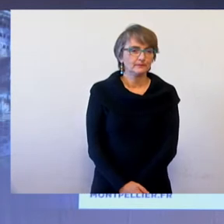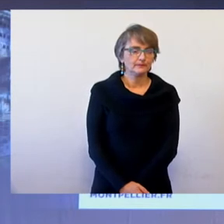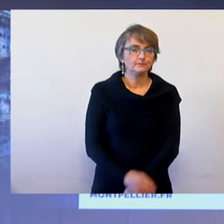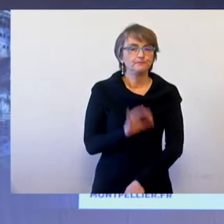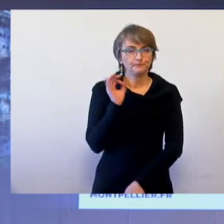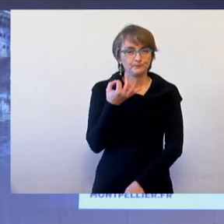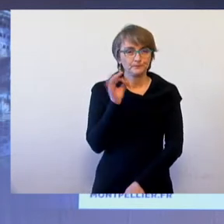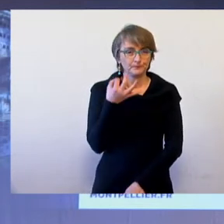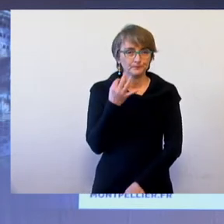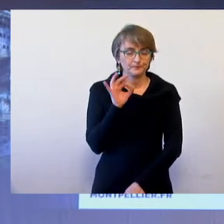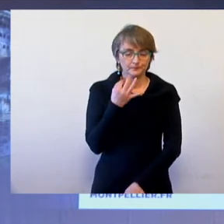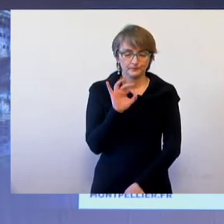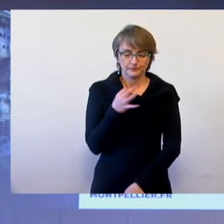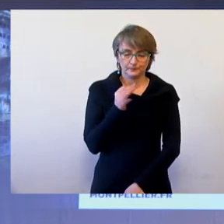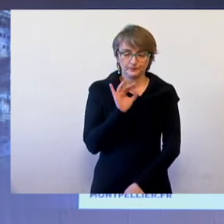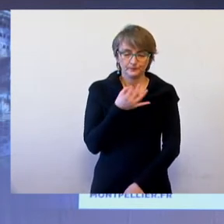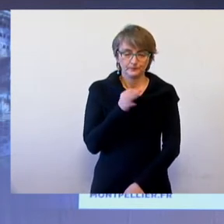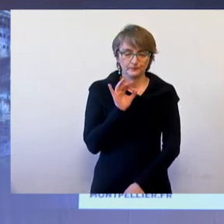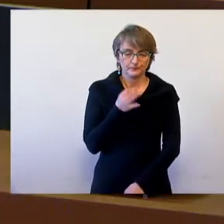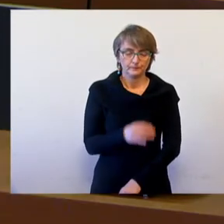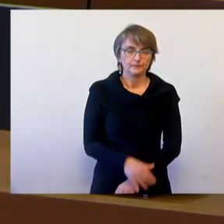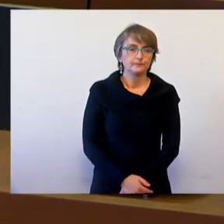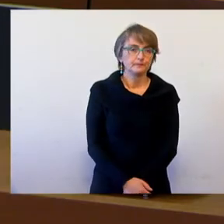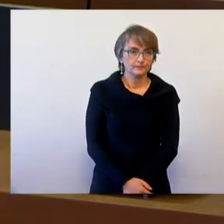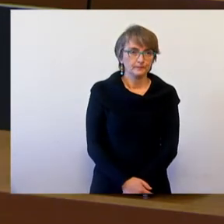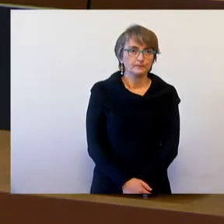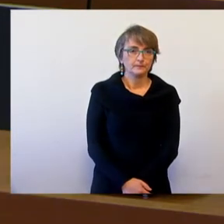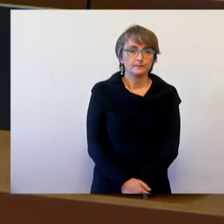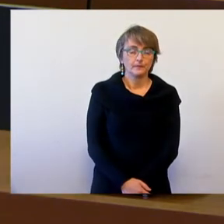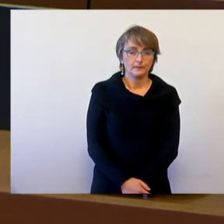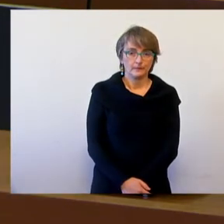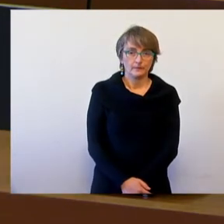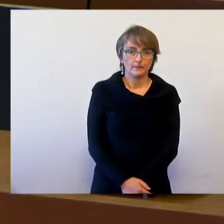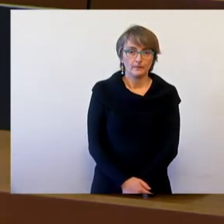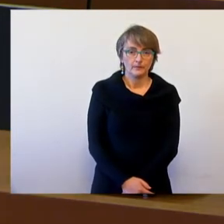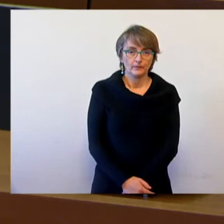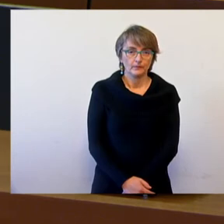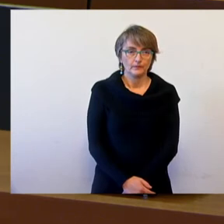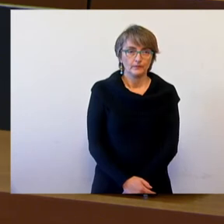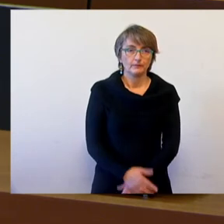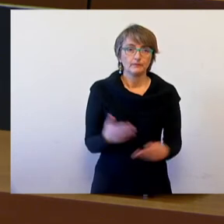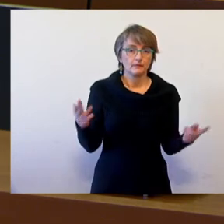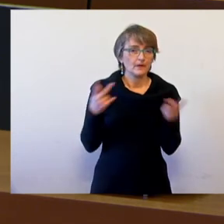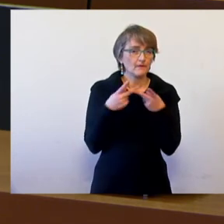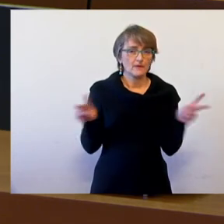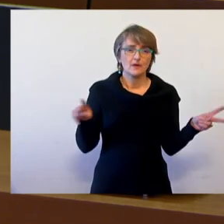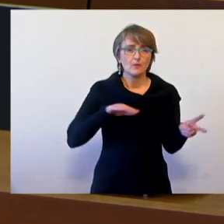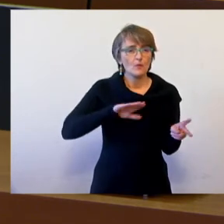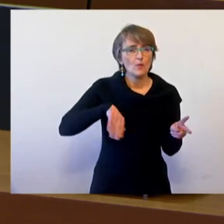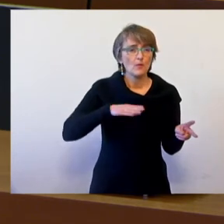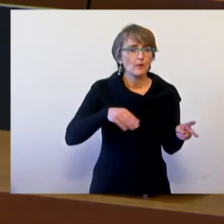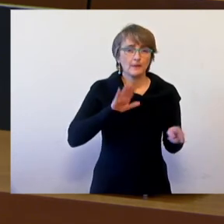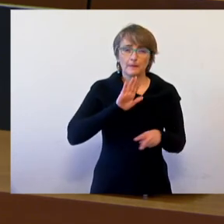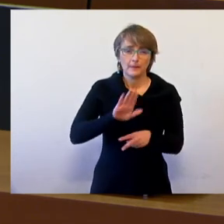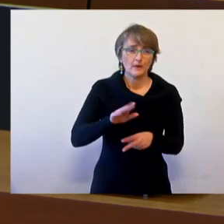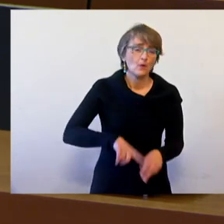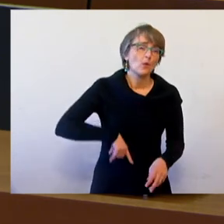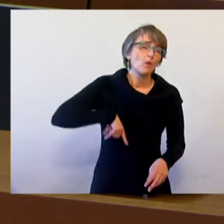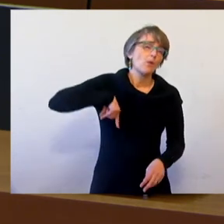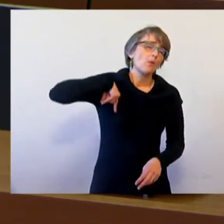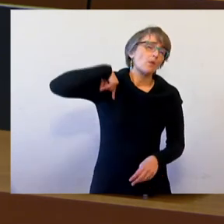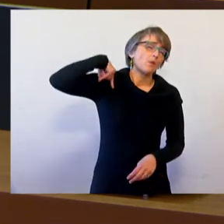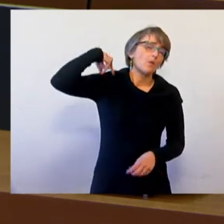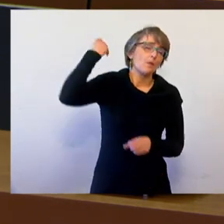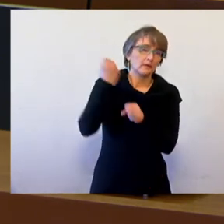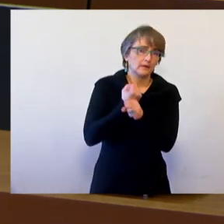Mais juste pour souligner que c'est un domaine dans lequel la ville de Montpellier travaille depuis fort longtemps.